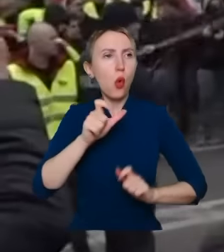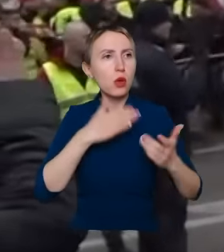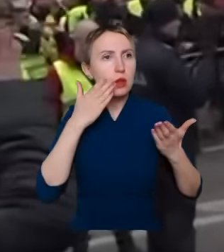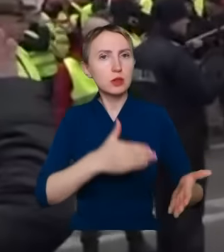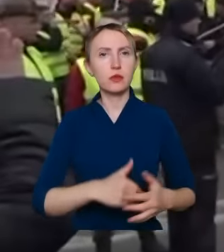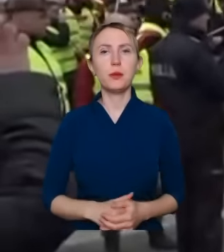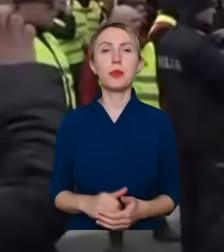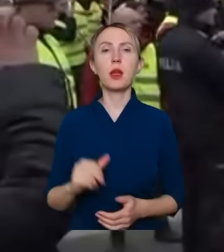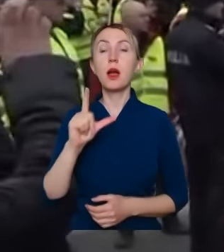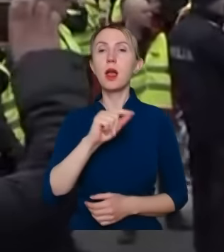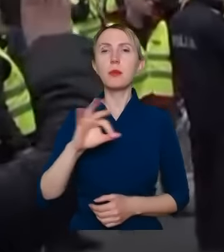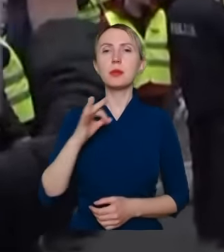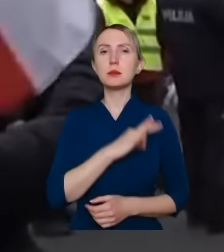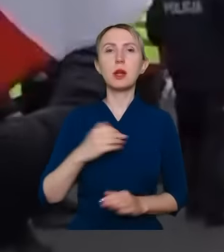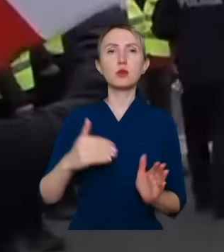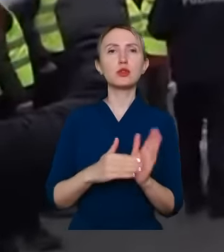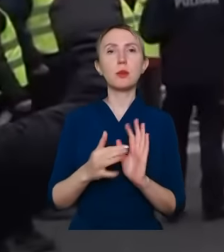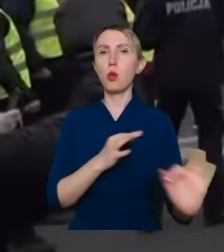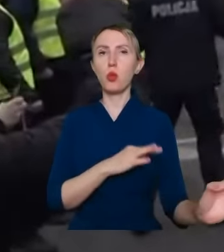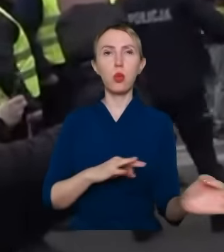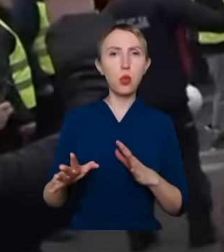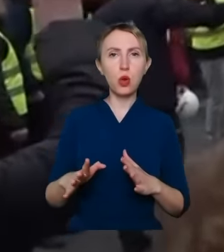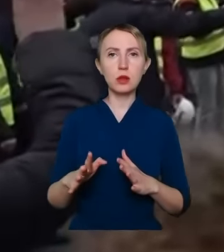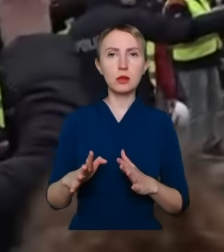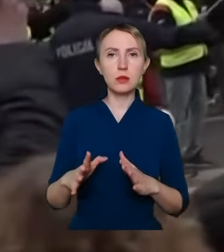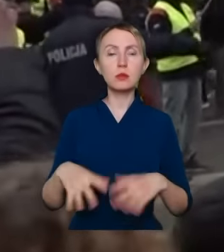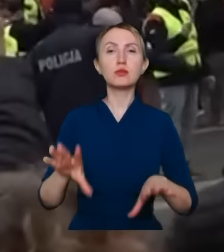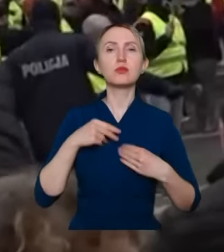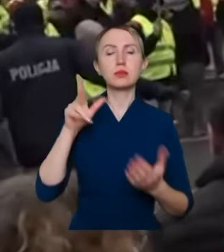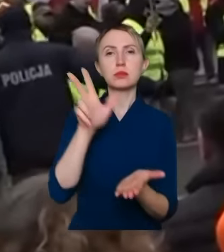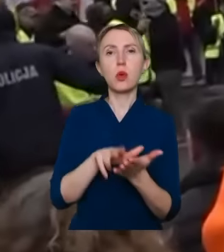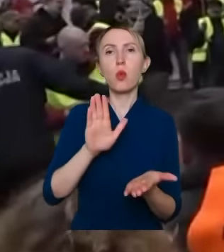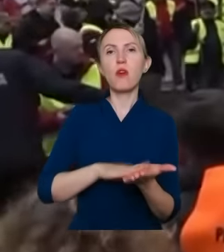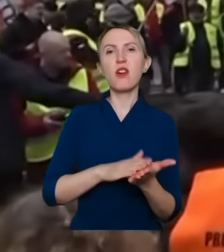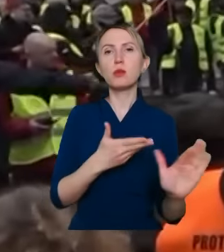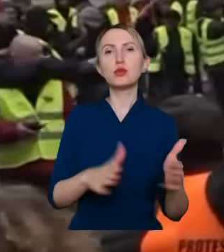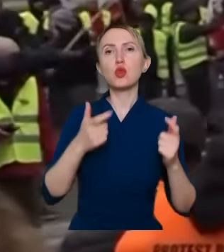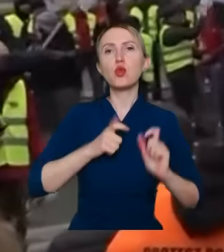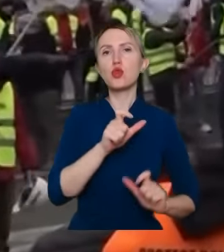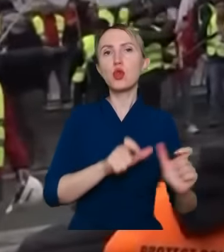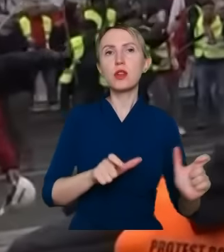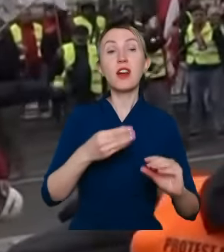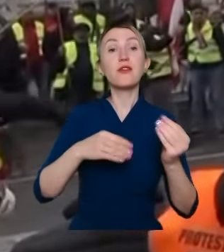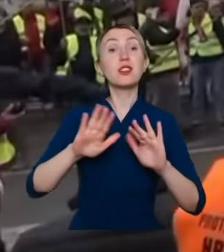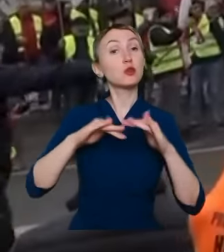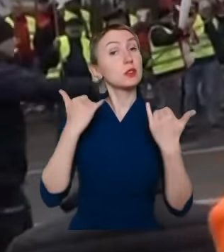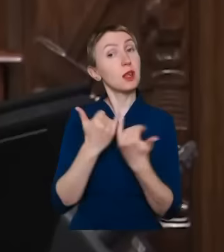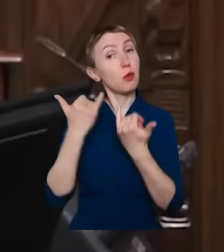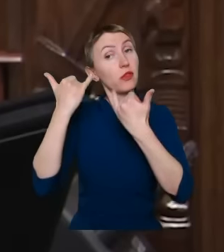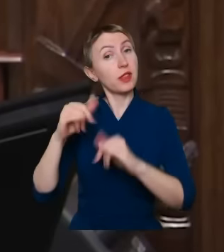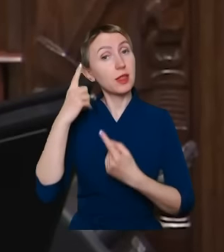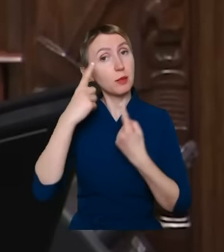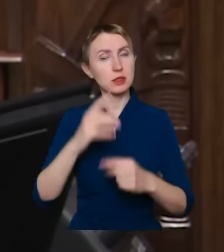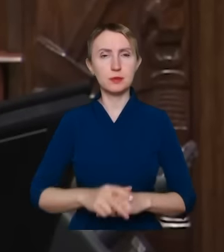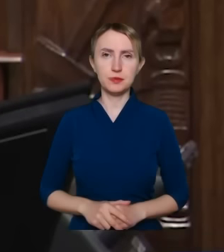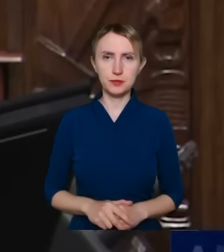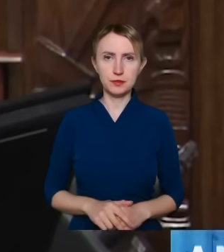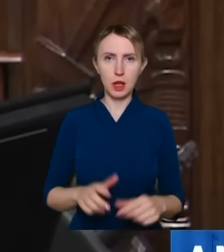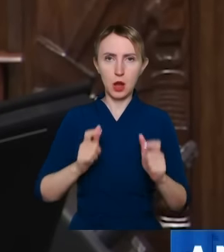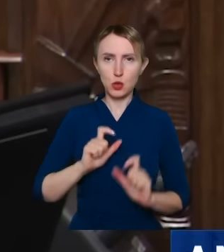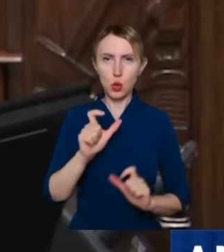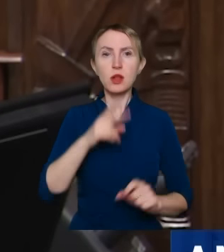Prawa i Sprawiedliwości należy w trybie natychmiastowym przyjąć uchwałę przygotowaną przez rolników większość sejmowa jest jednak innego zdania rolnicy